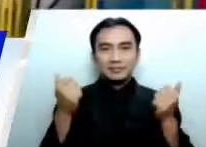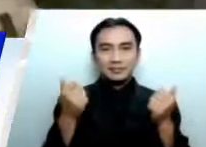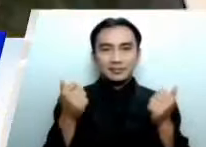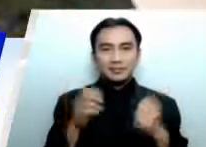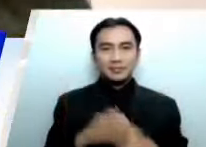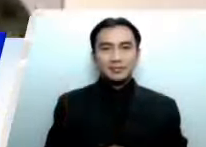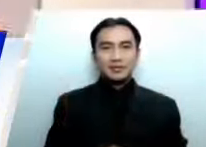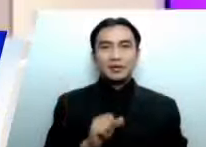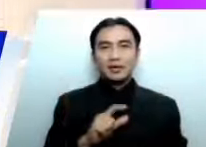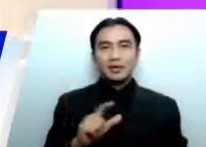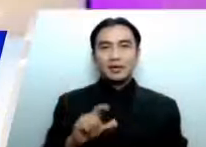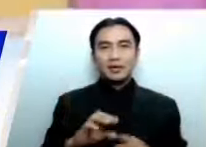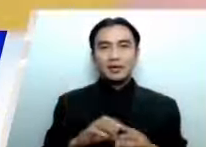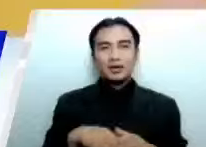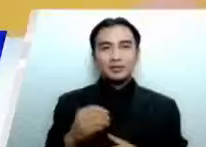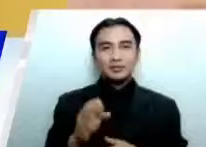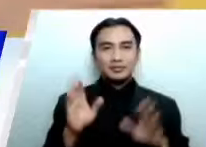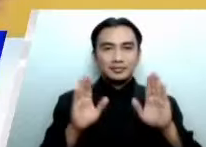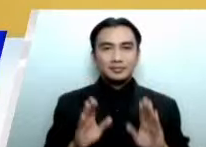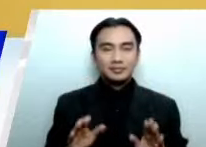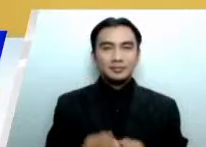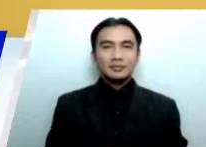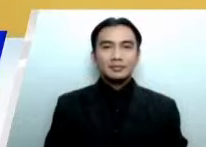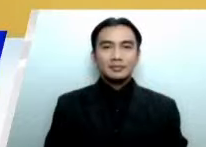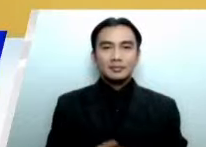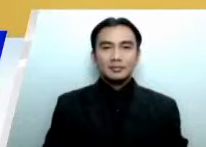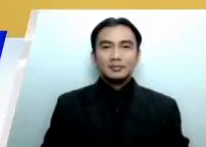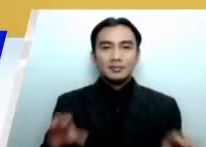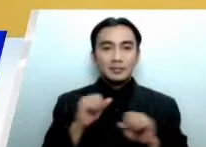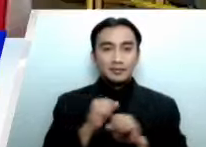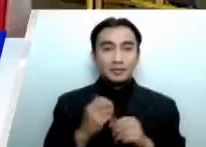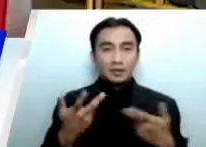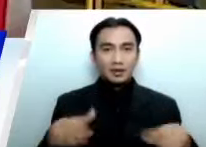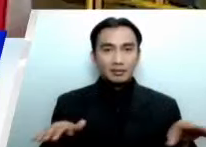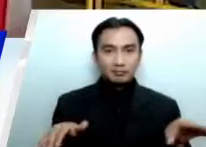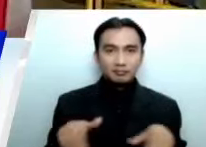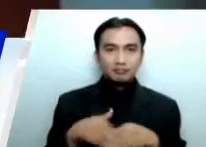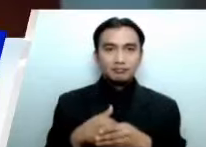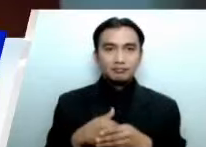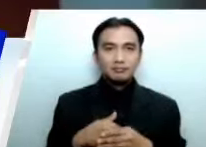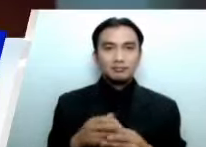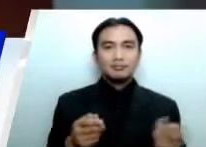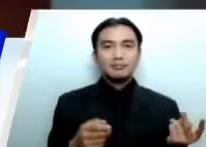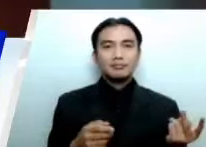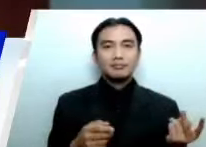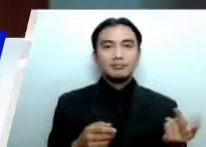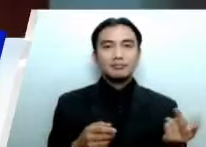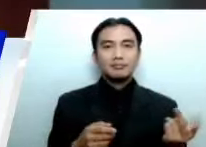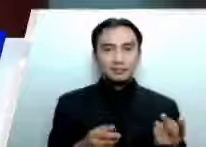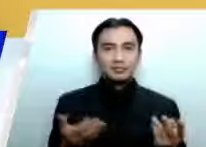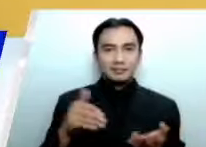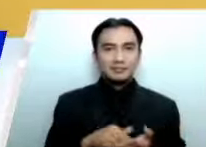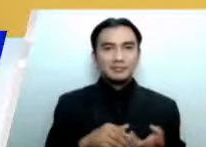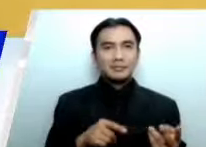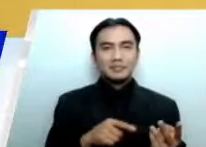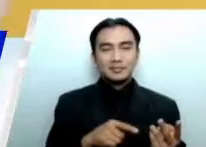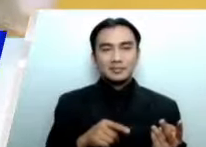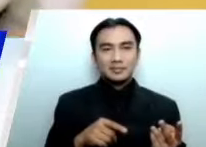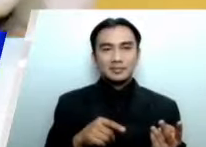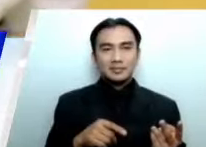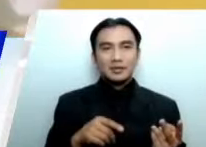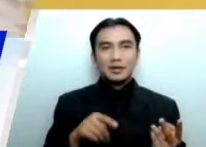Pagkatapos ng renewal of vows, tinanong sa Fast Talk with Boy Abunda ang mag-asawang Heart Evangelista at Senador Chis Escudero tungkol